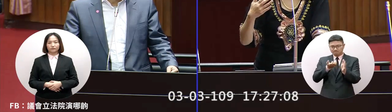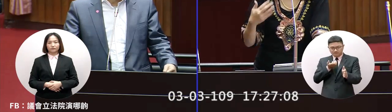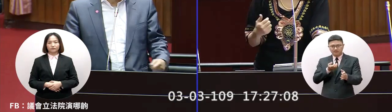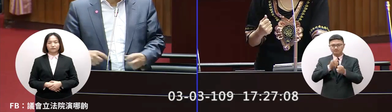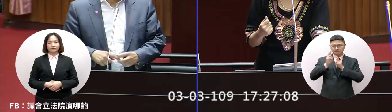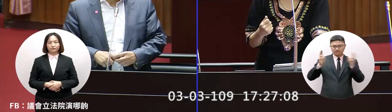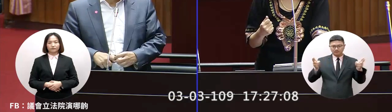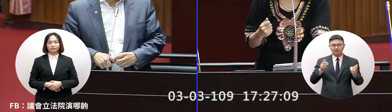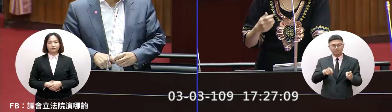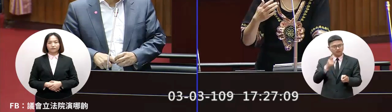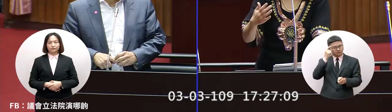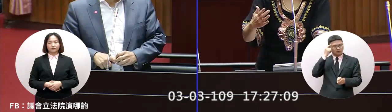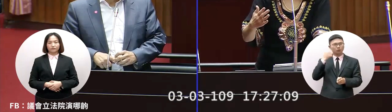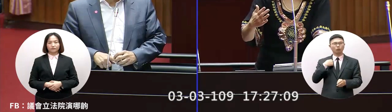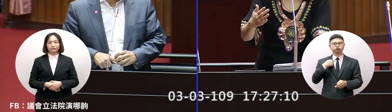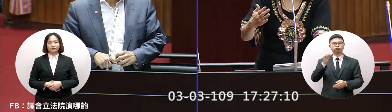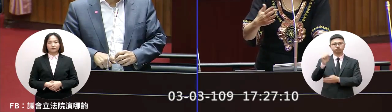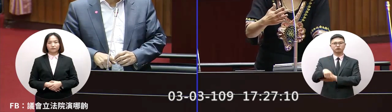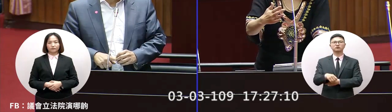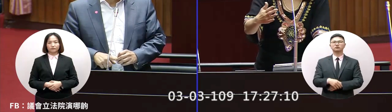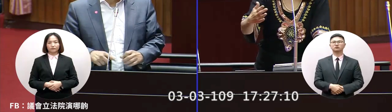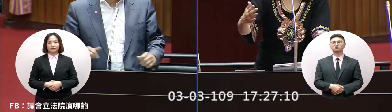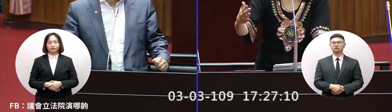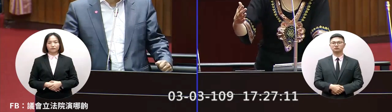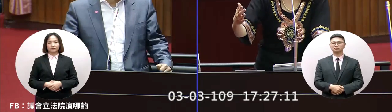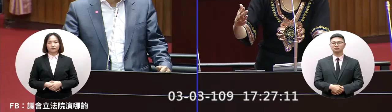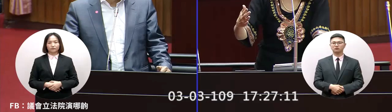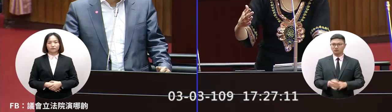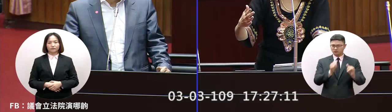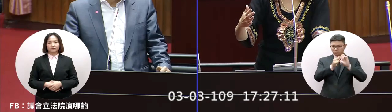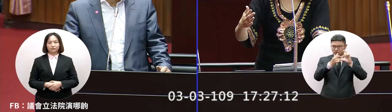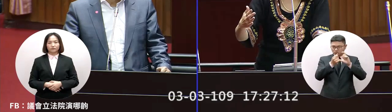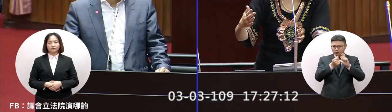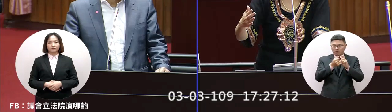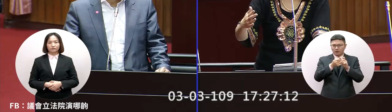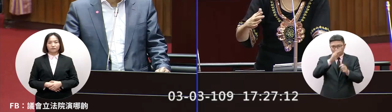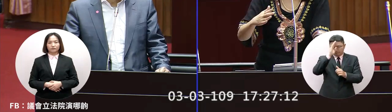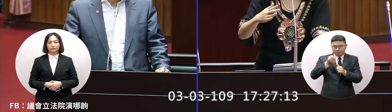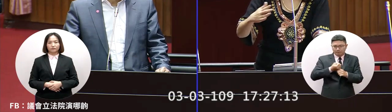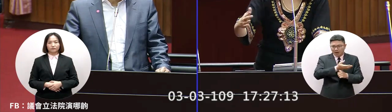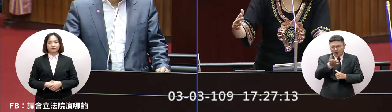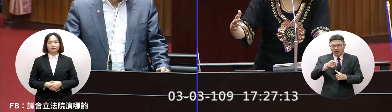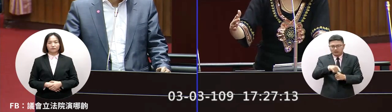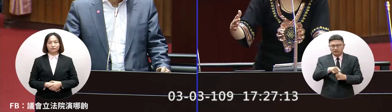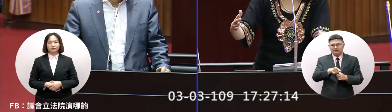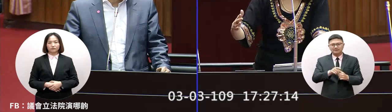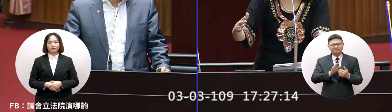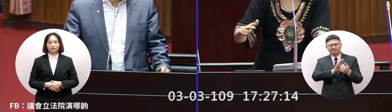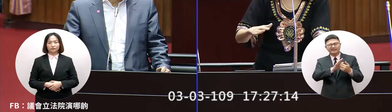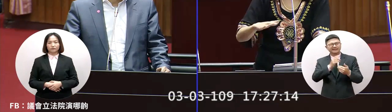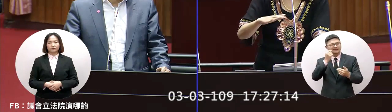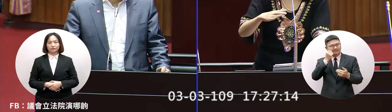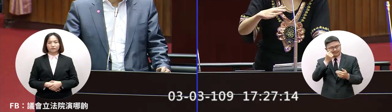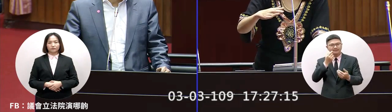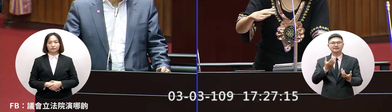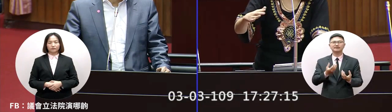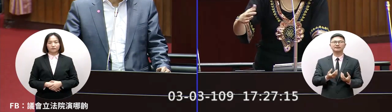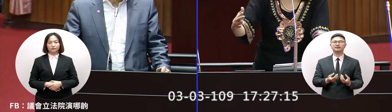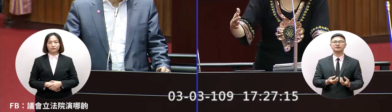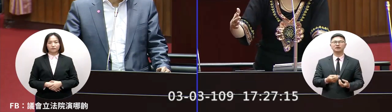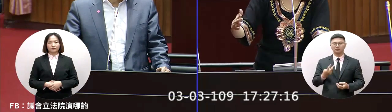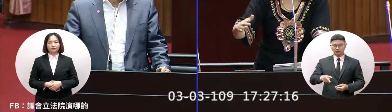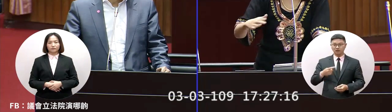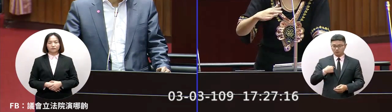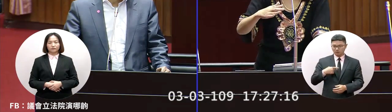署的这样的一个概念的。既然社区的感染爆发是不可避免的事情，我们怎么样有